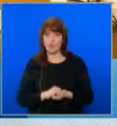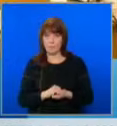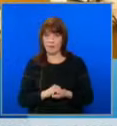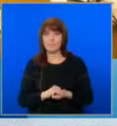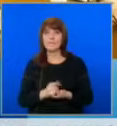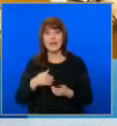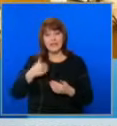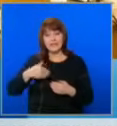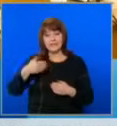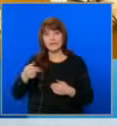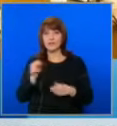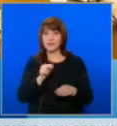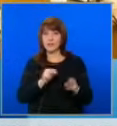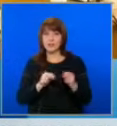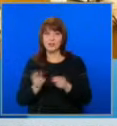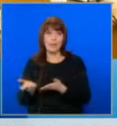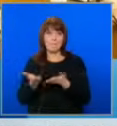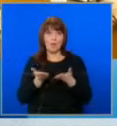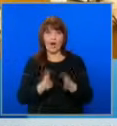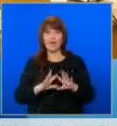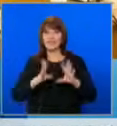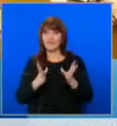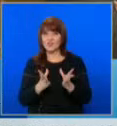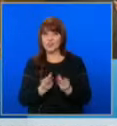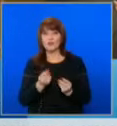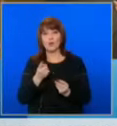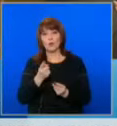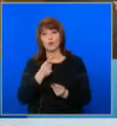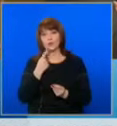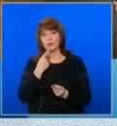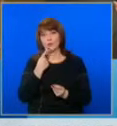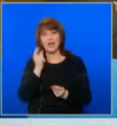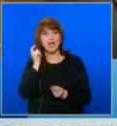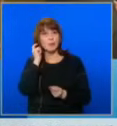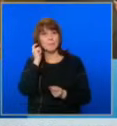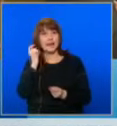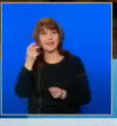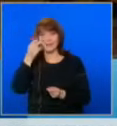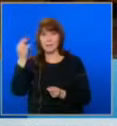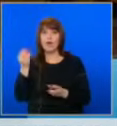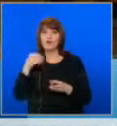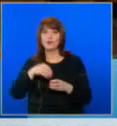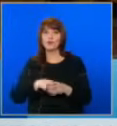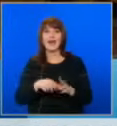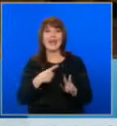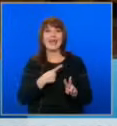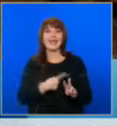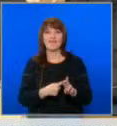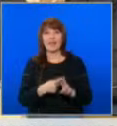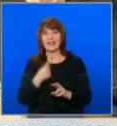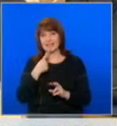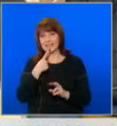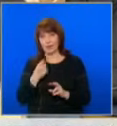че на следващите заседания ще бъдат поканени всички които са споменати по темата включително и невена